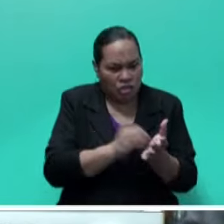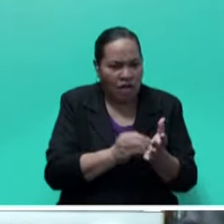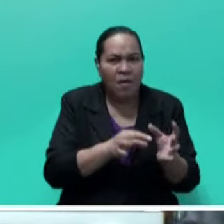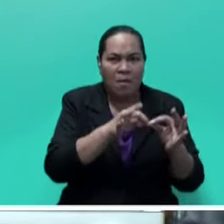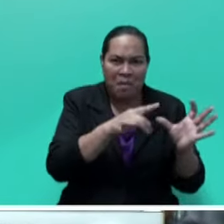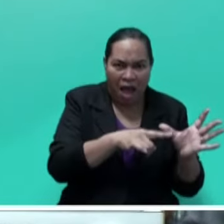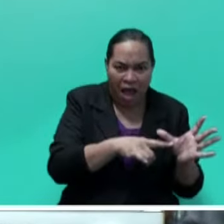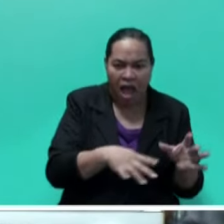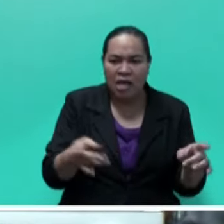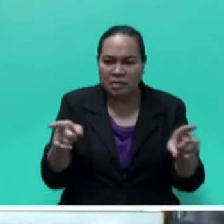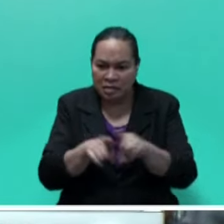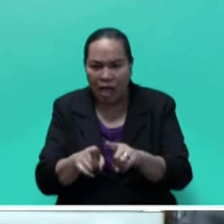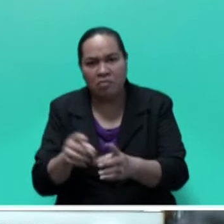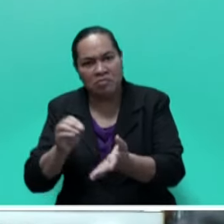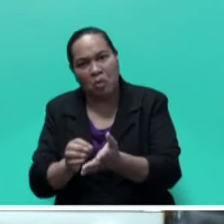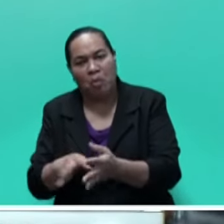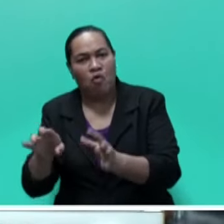na sana ora.